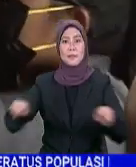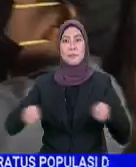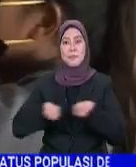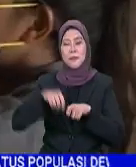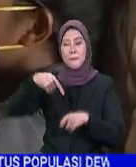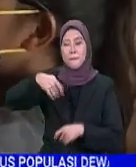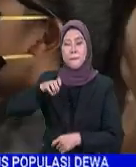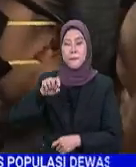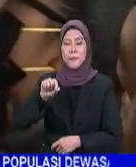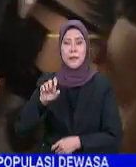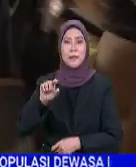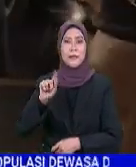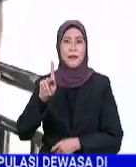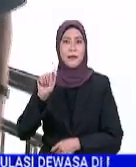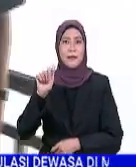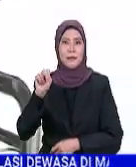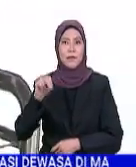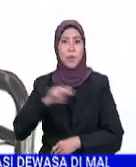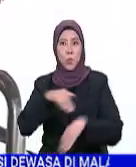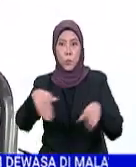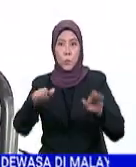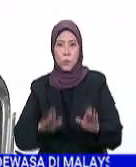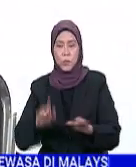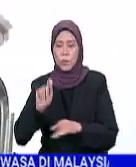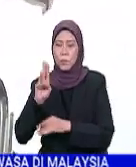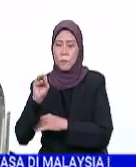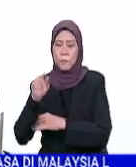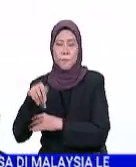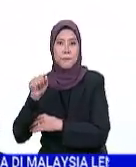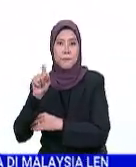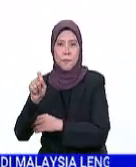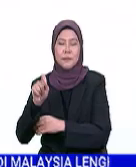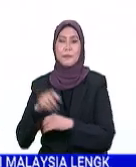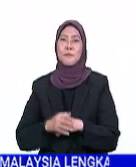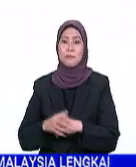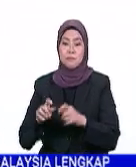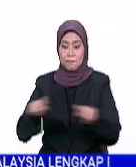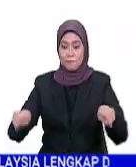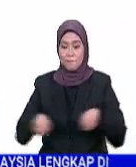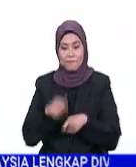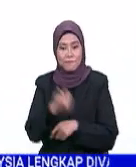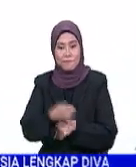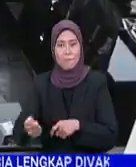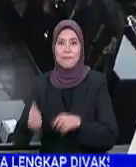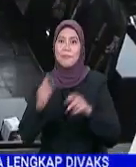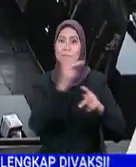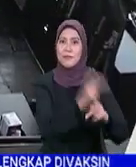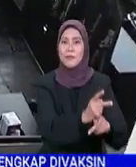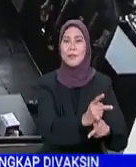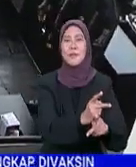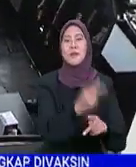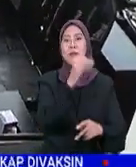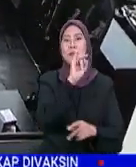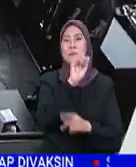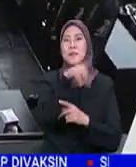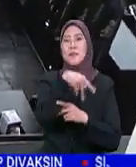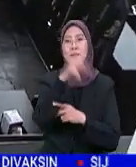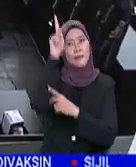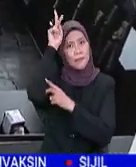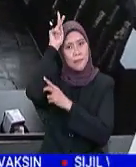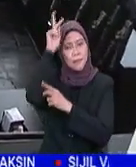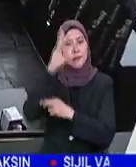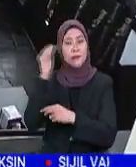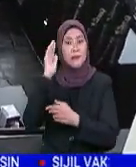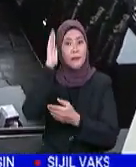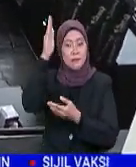tumpan menggulas lanjut Beliau berkata peralatan tersebut ditepatkan di Ibu pejabat polis kontinen IPK Negeri Kelantan dan akan